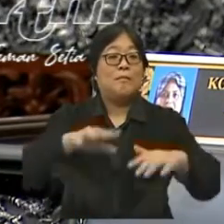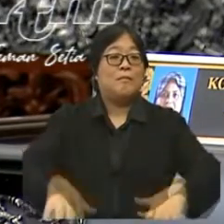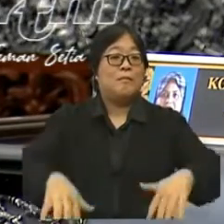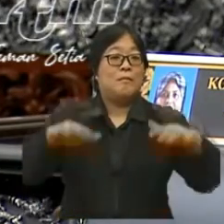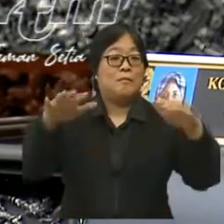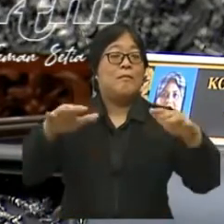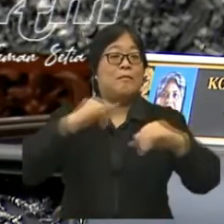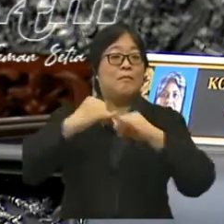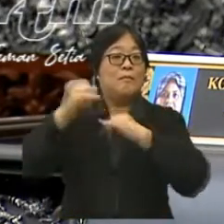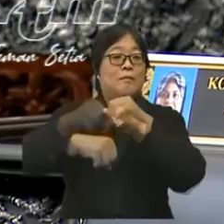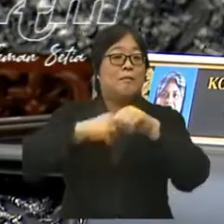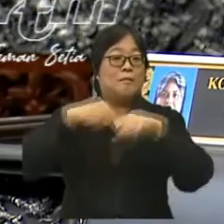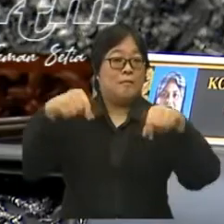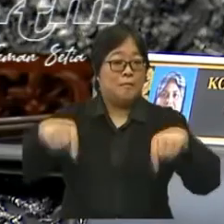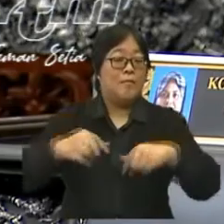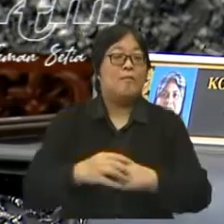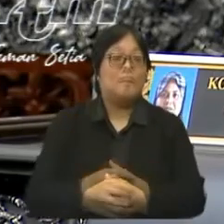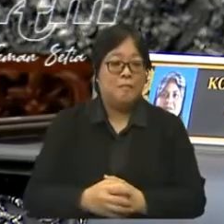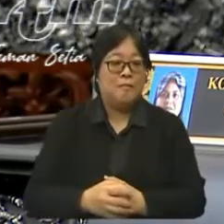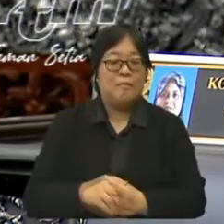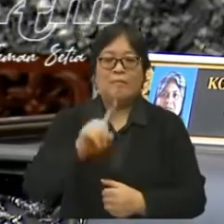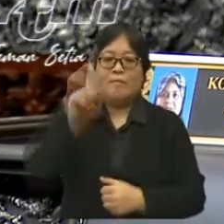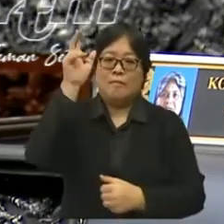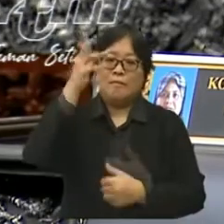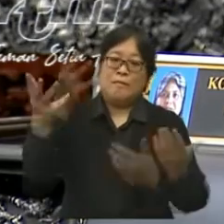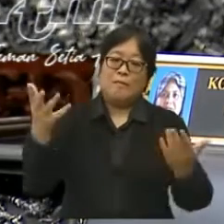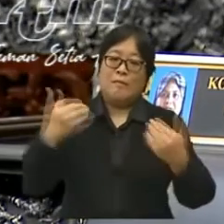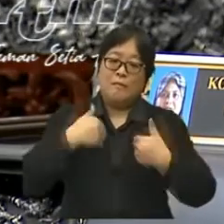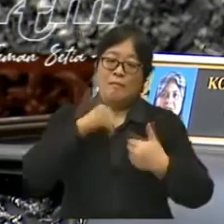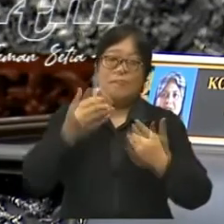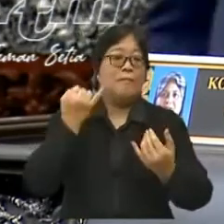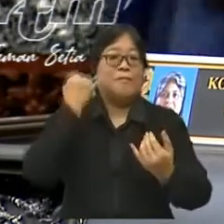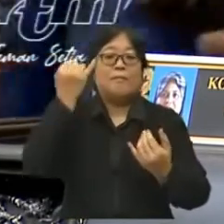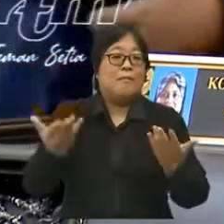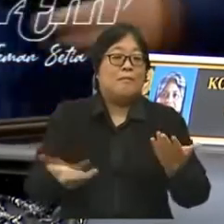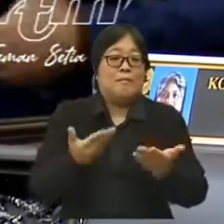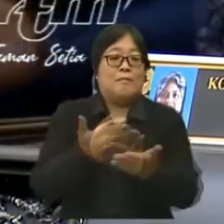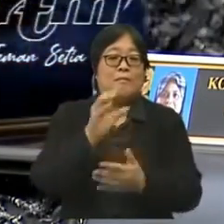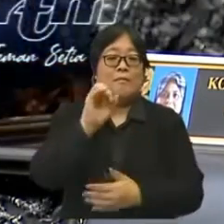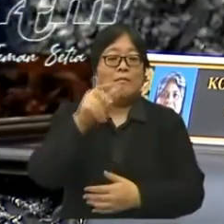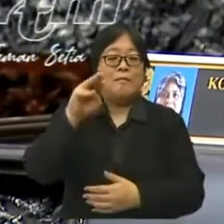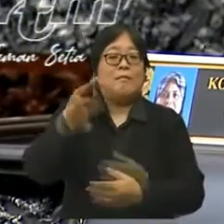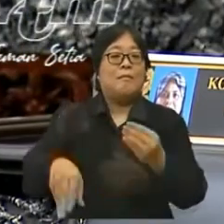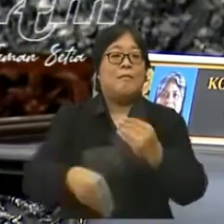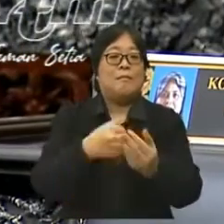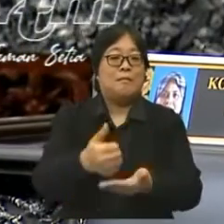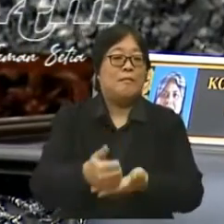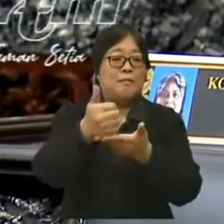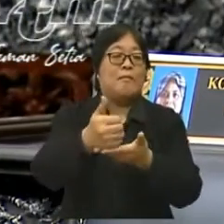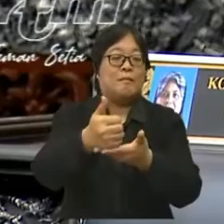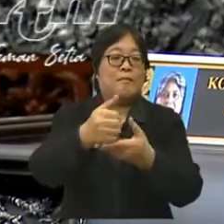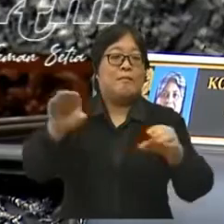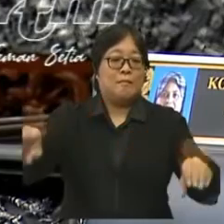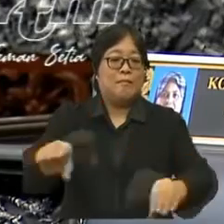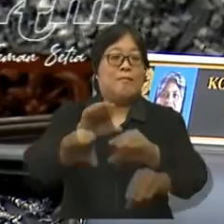dijangka berlaku pada hujung tahun ini? Dan adakah kerajaan bercadang untuk memperkenalkan skim perkhidmatan tambahan susulan